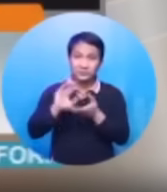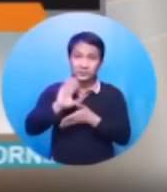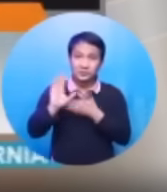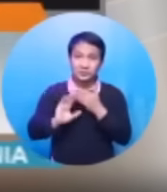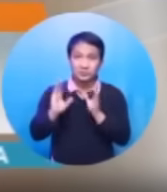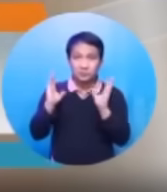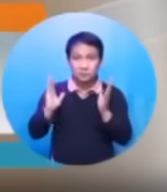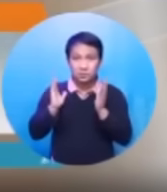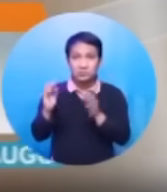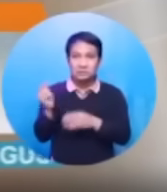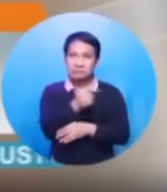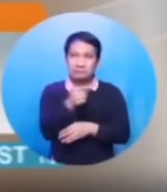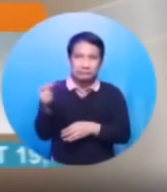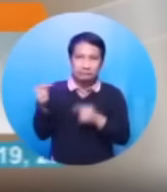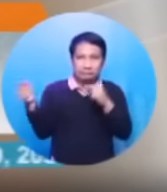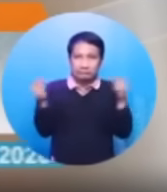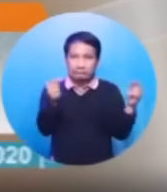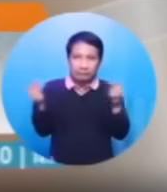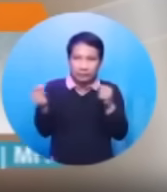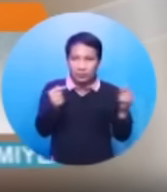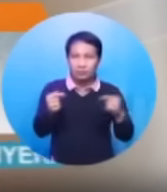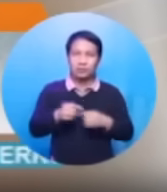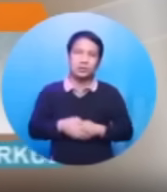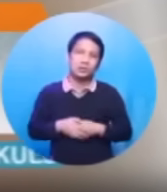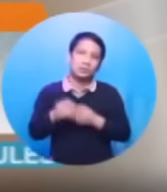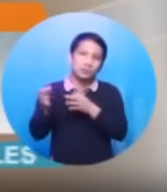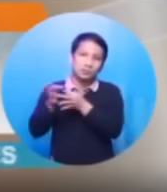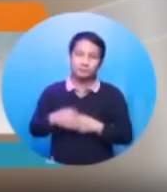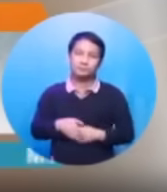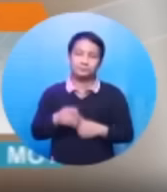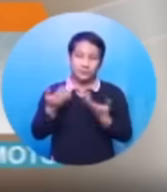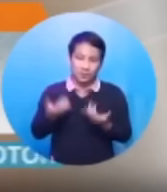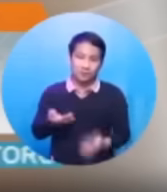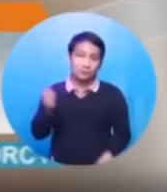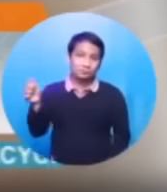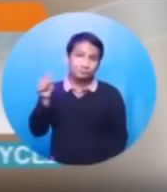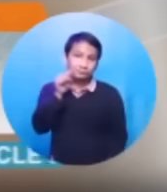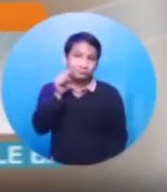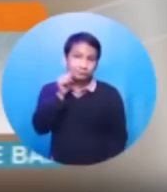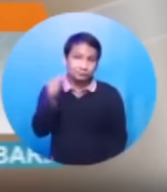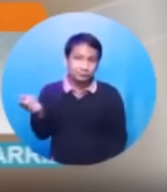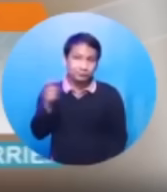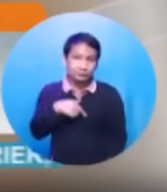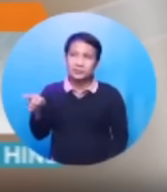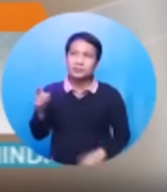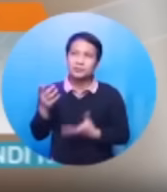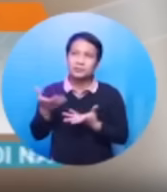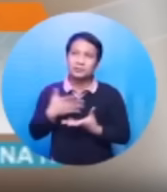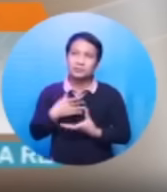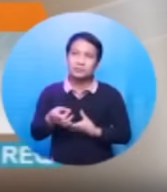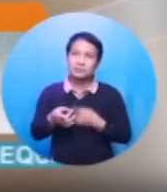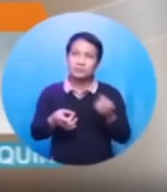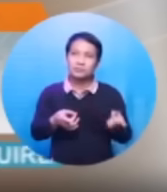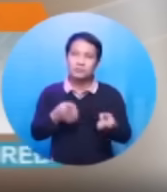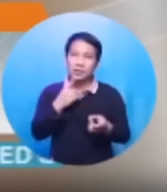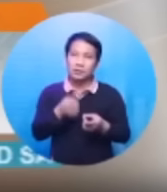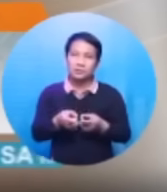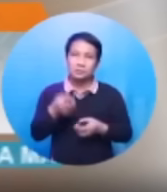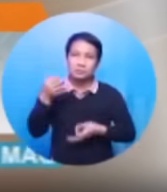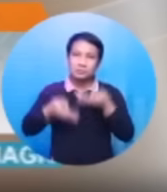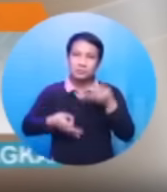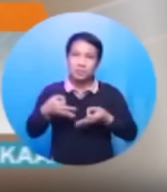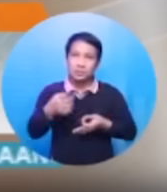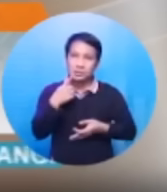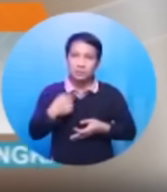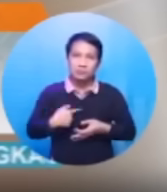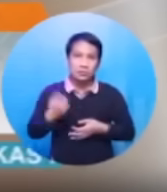Okay, ganito gagawin natin. Angelica, anong gusto mo mangyari? Kasi ikaw ang dehado rito, nakikita ko. Gusto ko po magkaroon ng hustisya yung